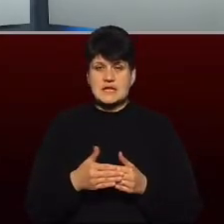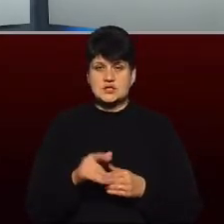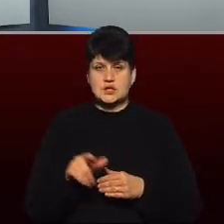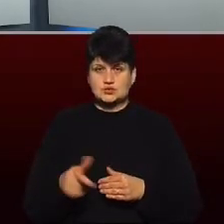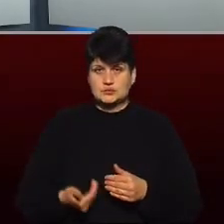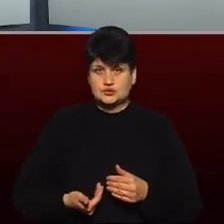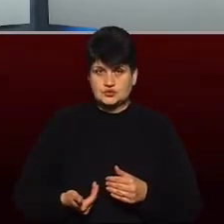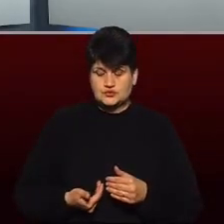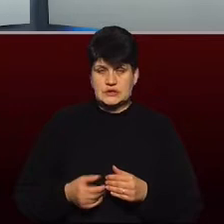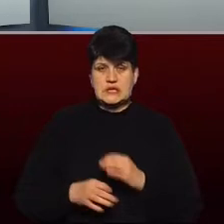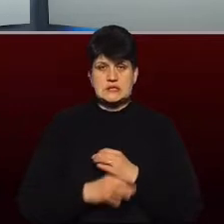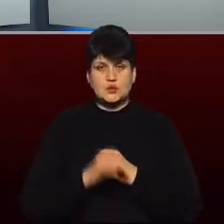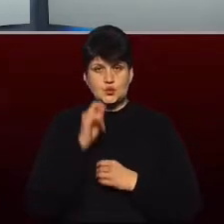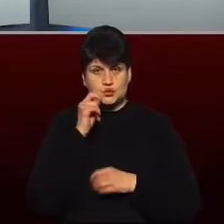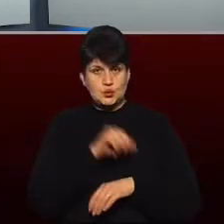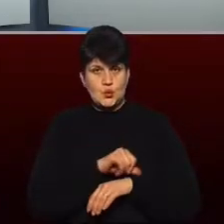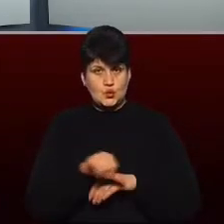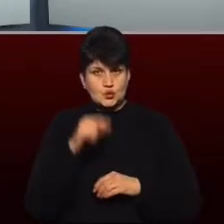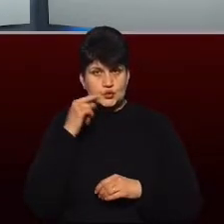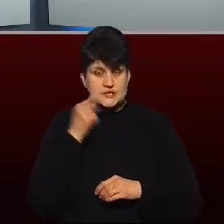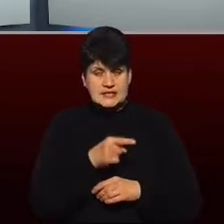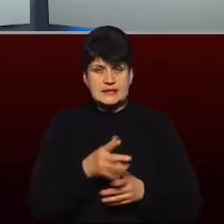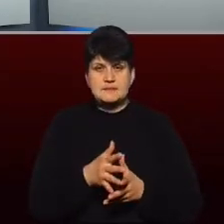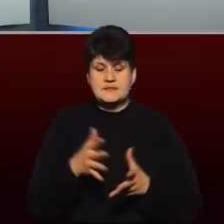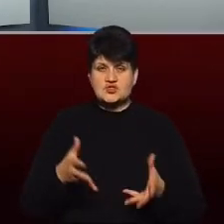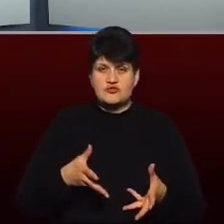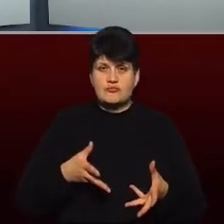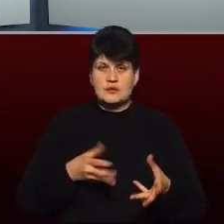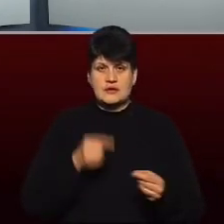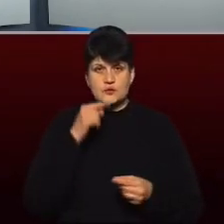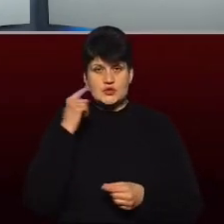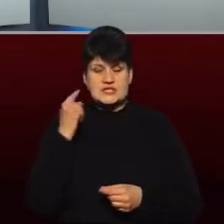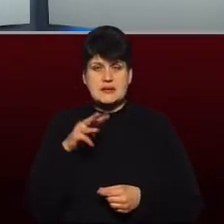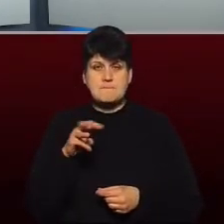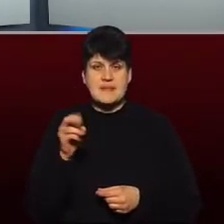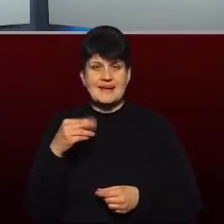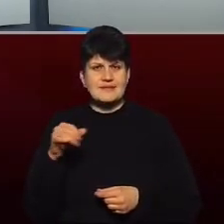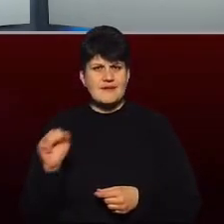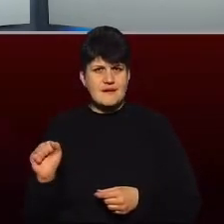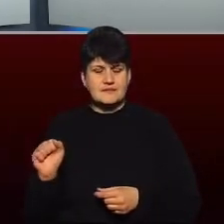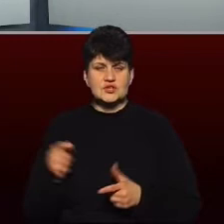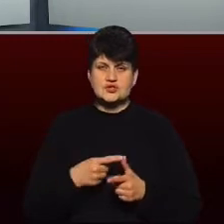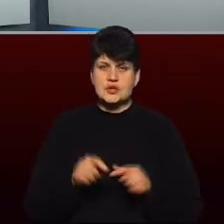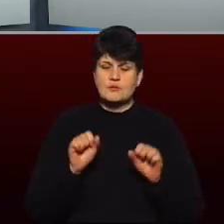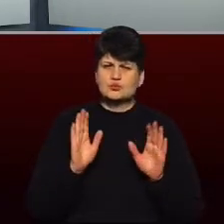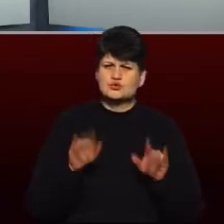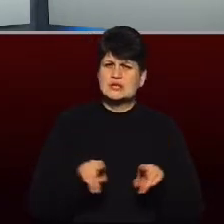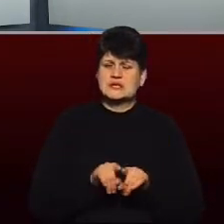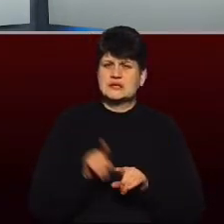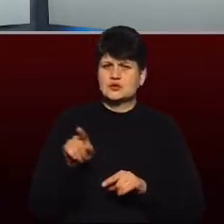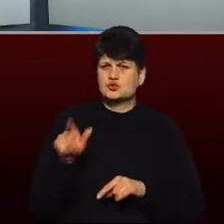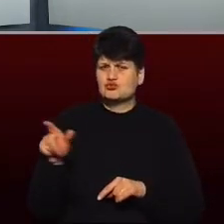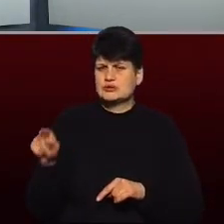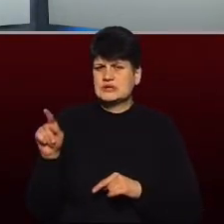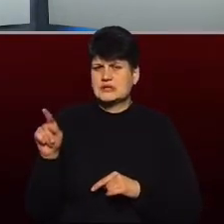сході України до кордону з Росією, тим більше там вплив російських медіа. І чи може бути так, що люди там не